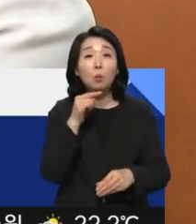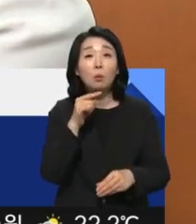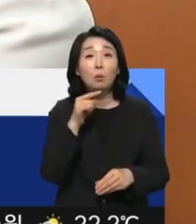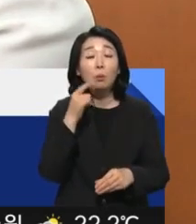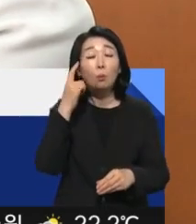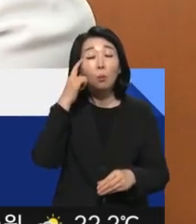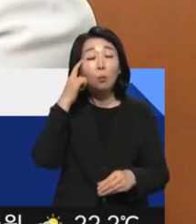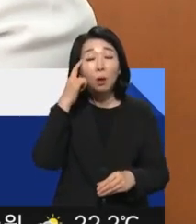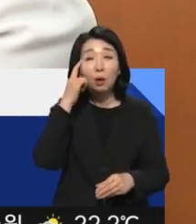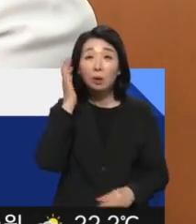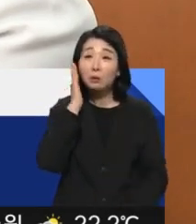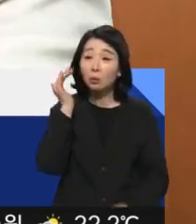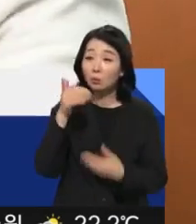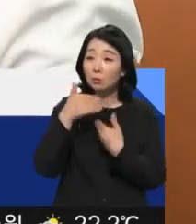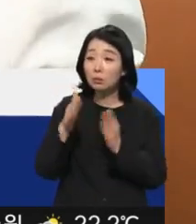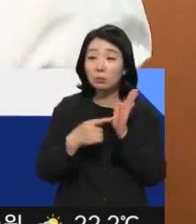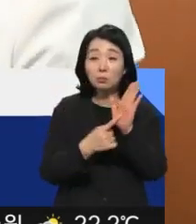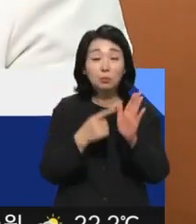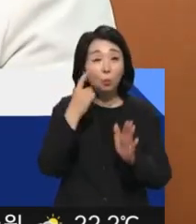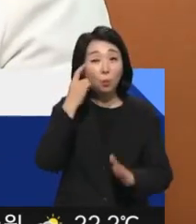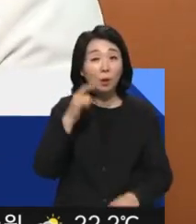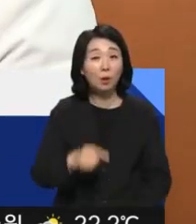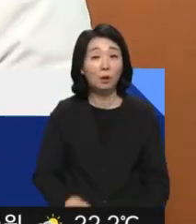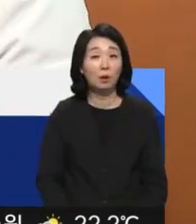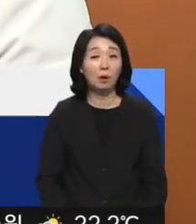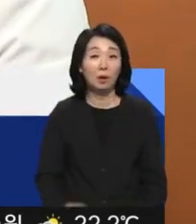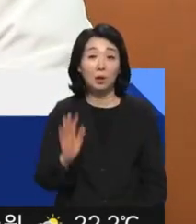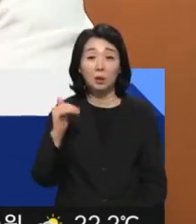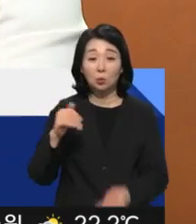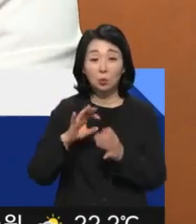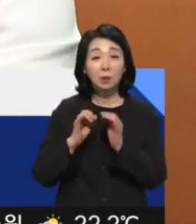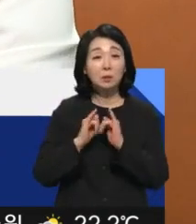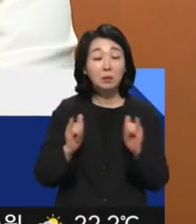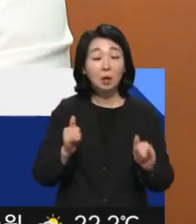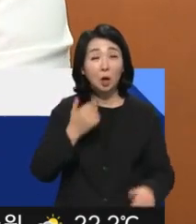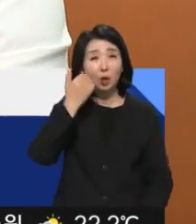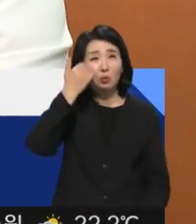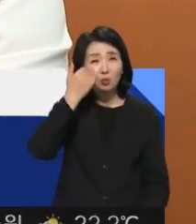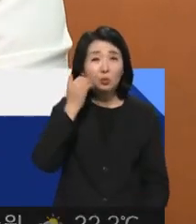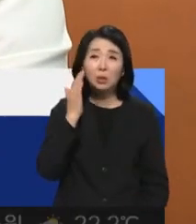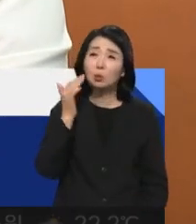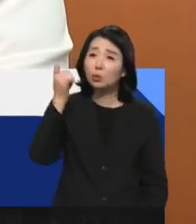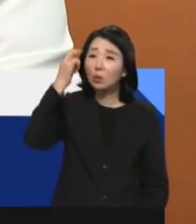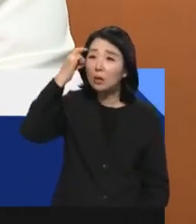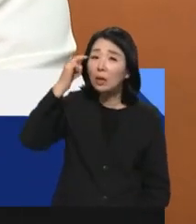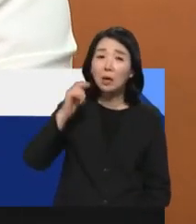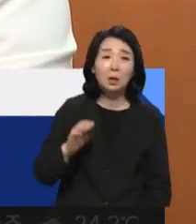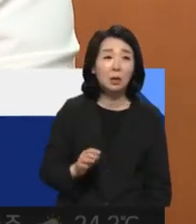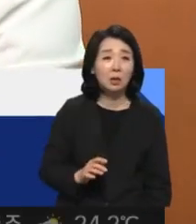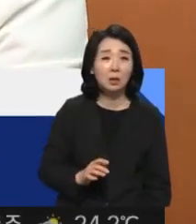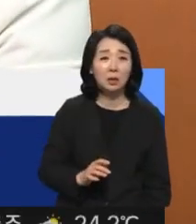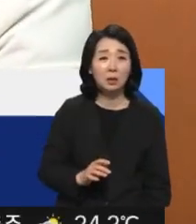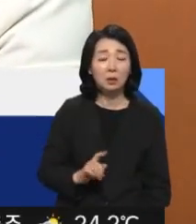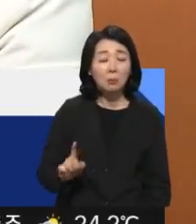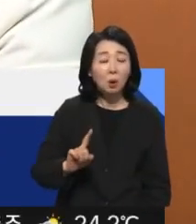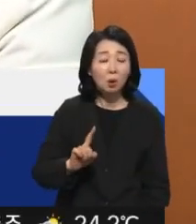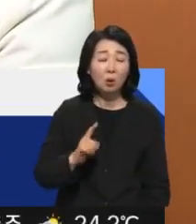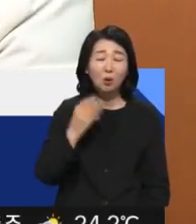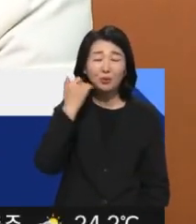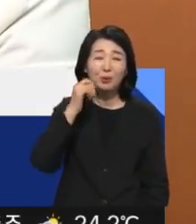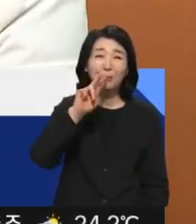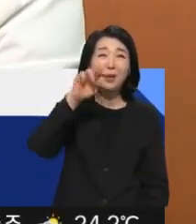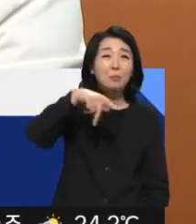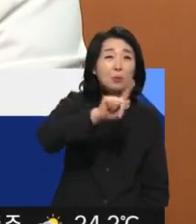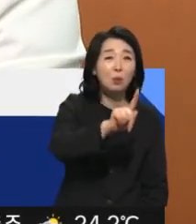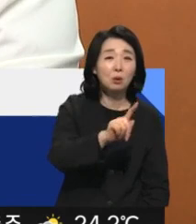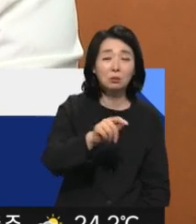왜 대통령실에서 보도하죠? 대통령실 관계자들은 누구를 대통령으로 생각하고 있는 겁니까? 누가 VIP1이고